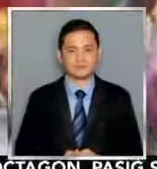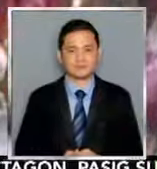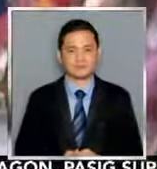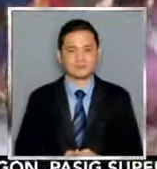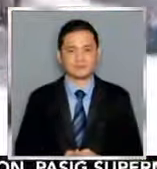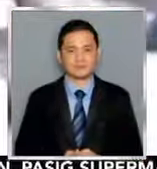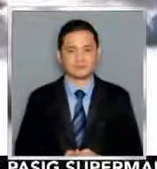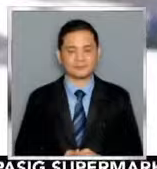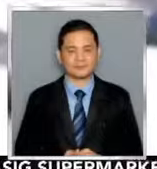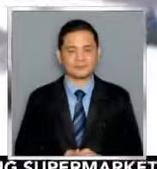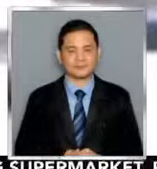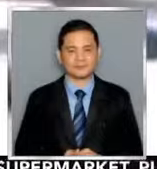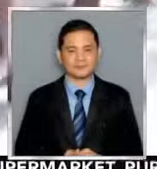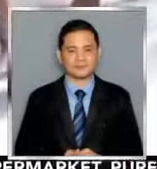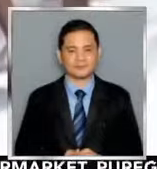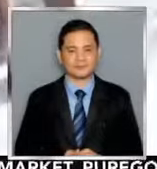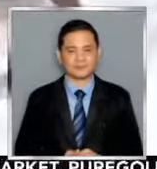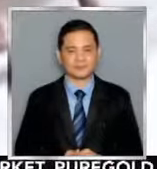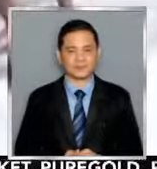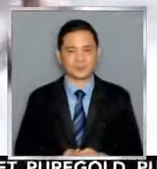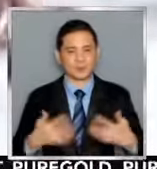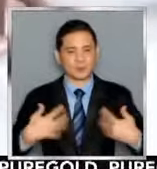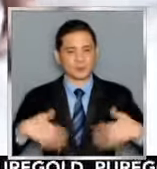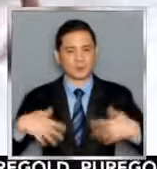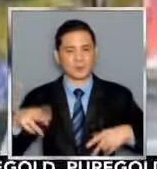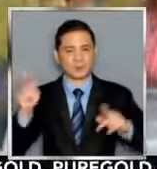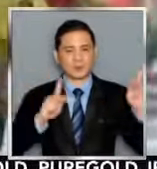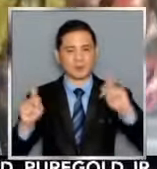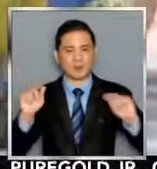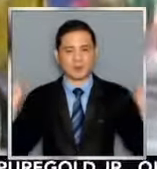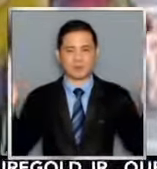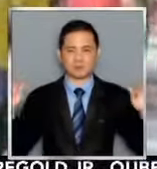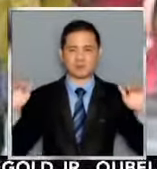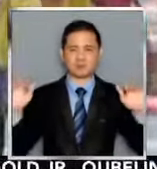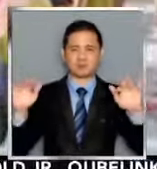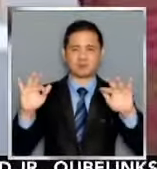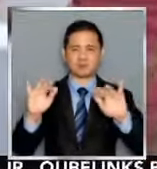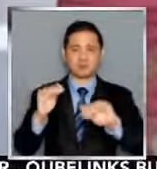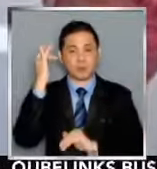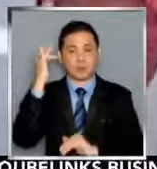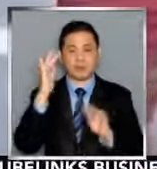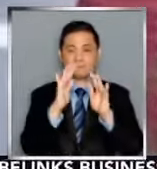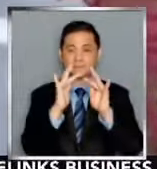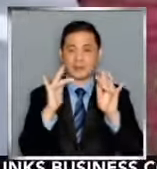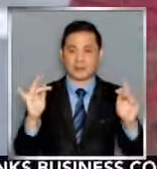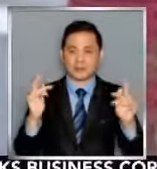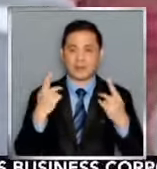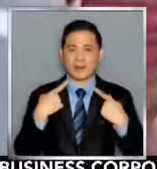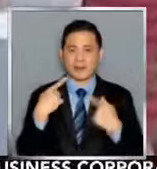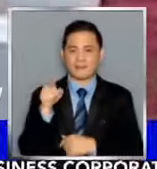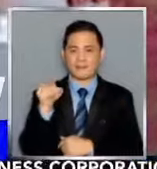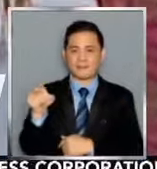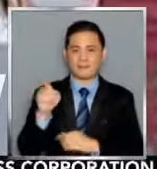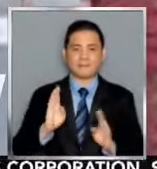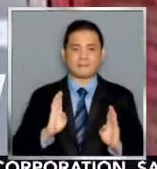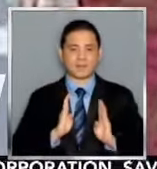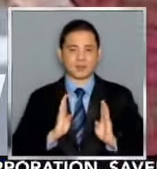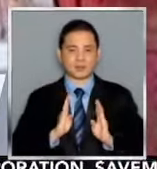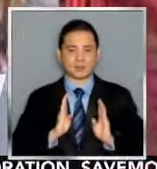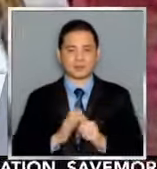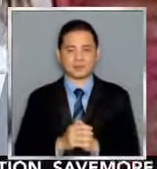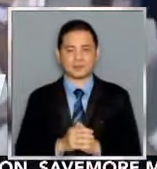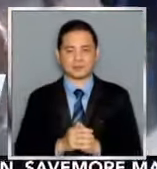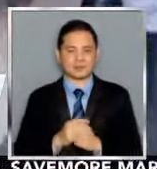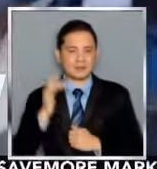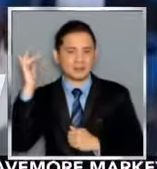Luzon. Umaga pa lang, pasabog na ang nagbabalik na panagbanga festival sa Baguio. Maingay at masigla ang Grand